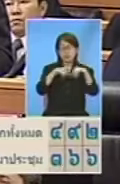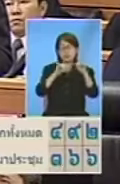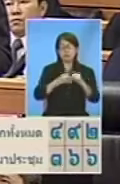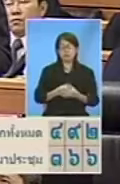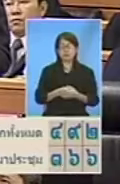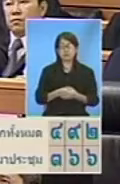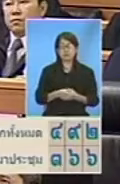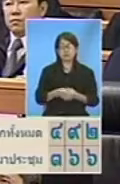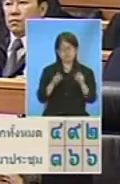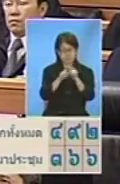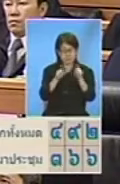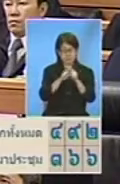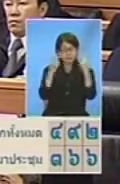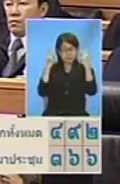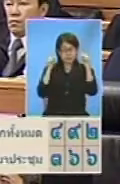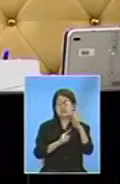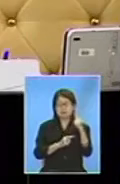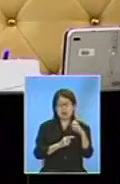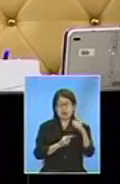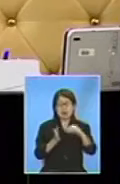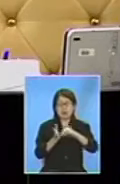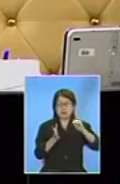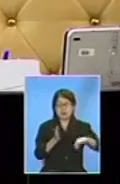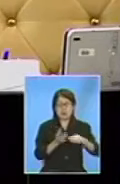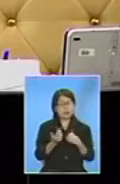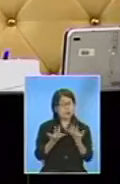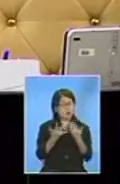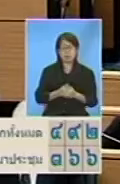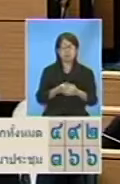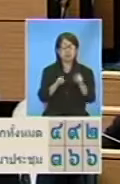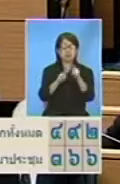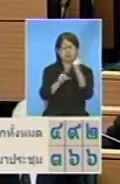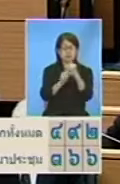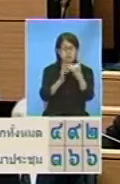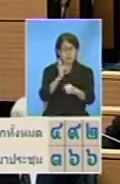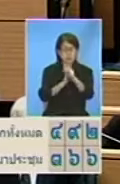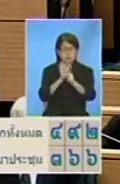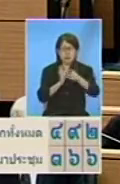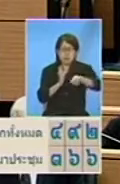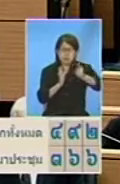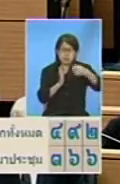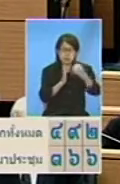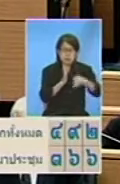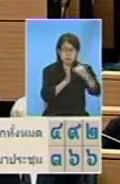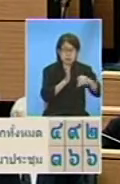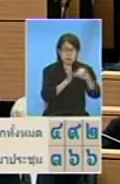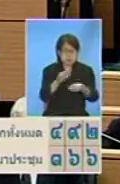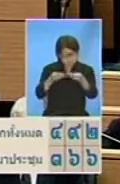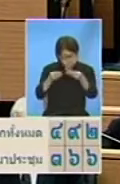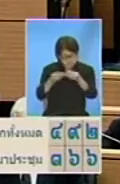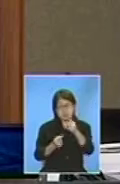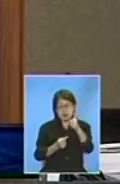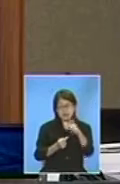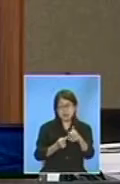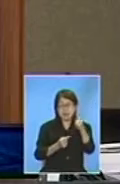парламенте состоялось голосование по вынесению вотума недоверия правительству Чинават. За отставку премьера проголосовала меньшая часть